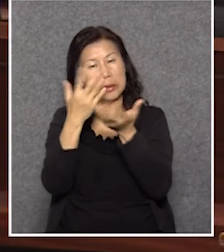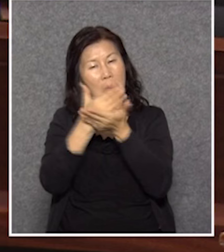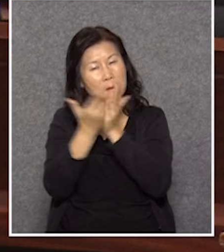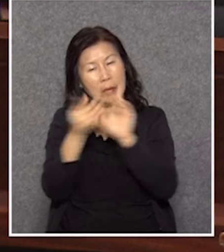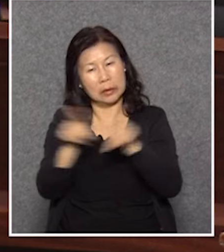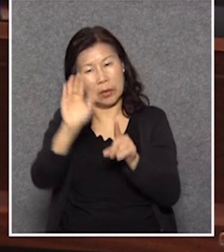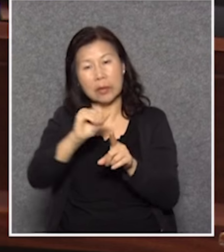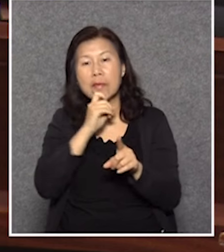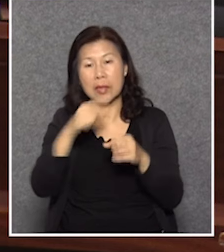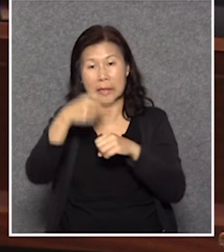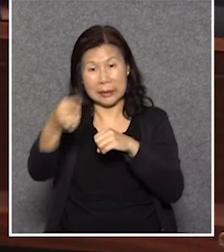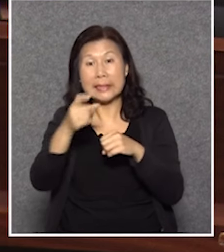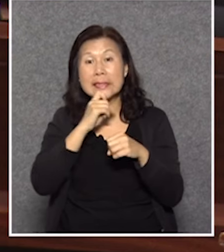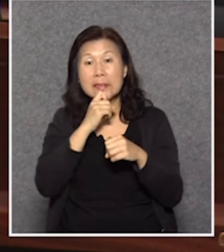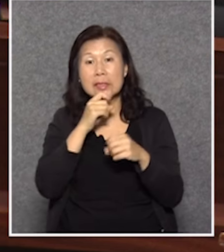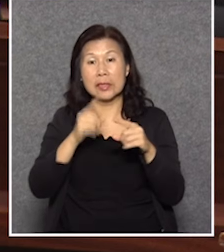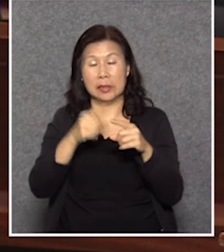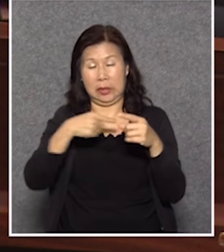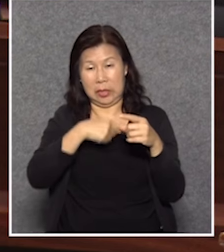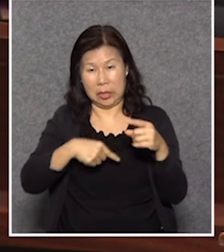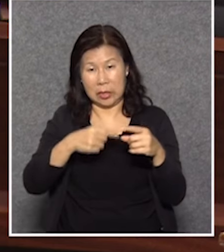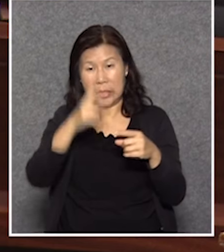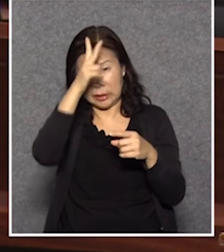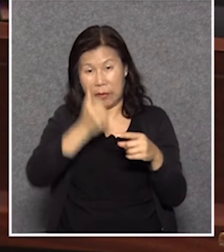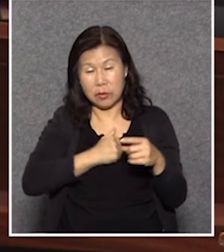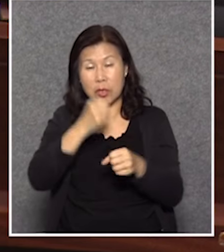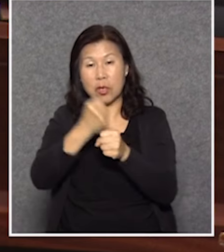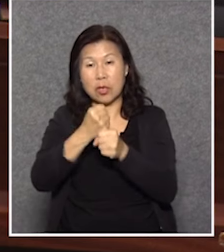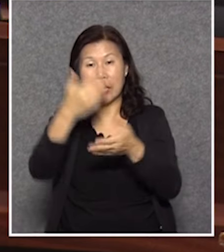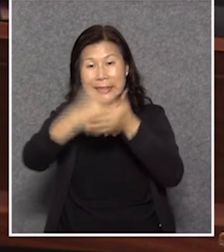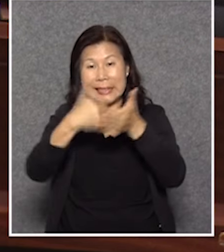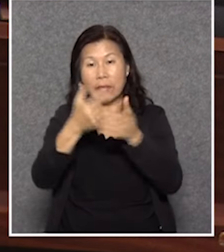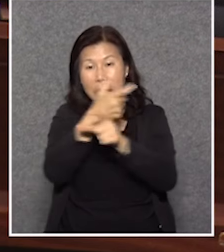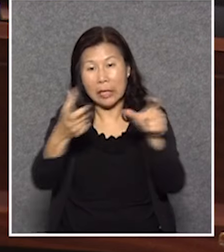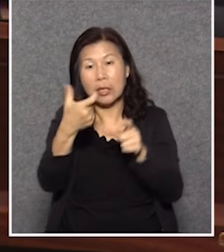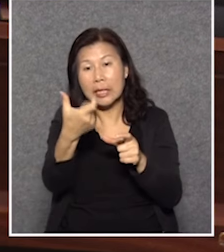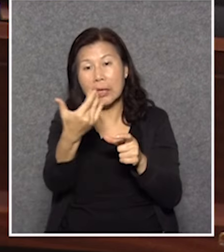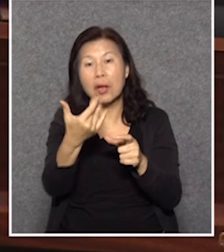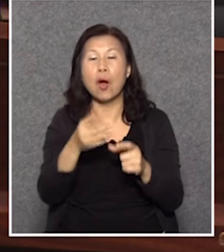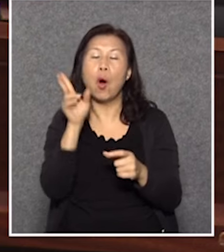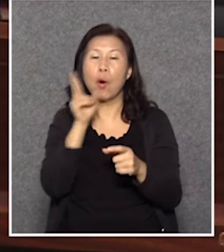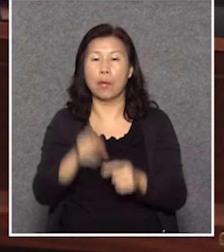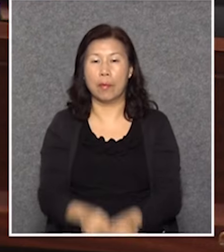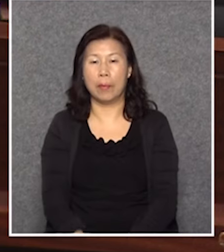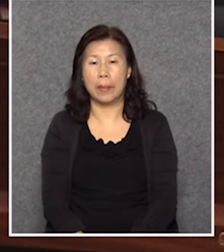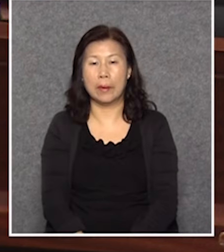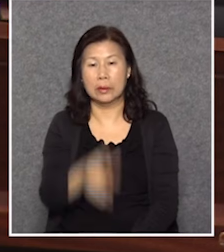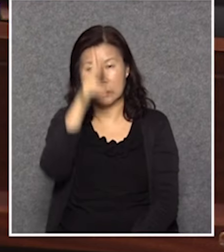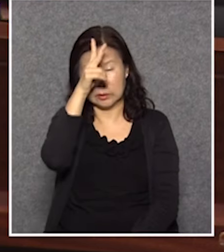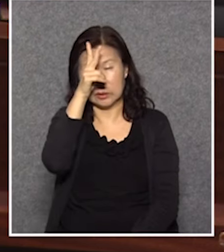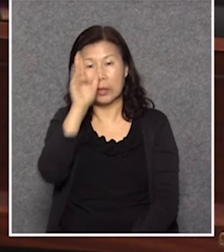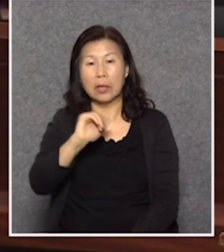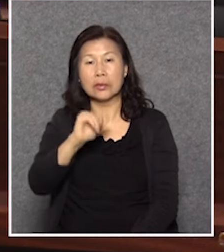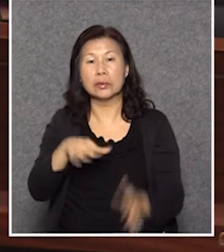另一個歪理咧，就係話某官員做得唔好，所以就要削減佢幾多人工。講到好似政府可以